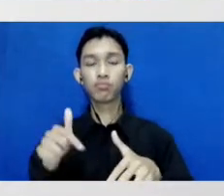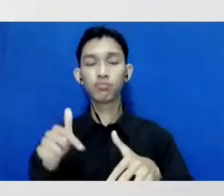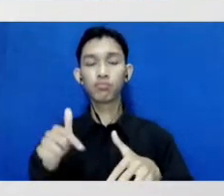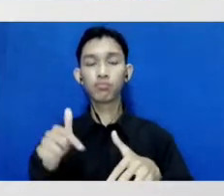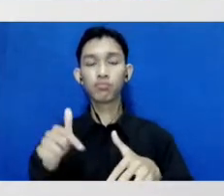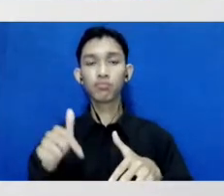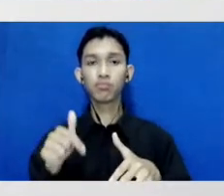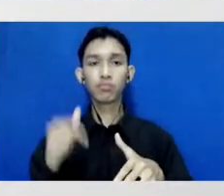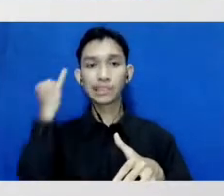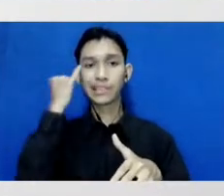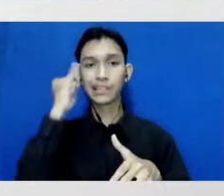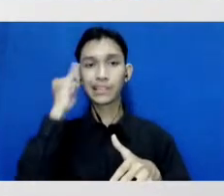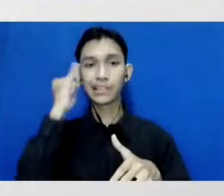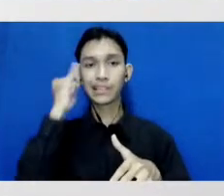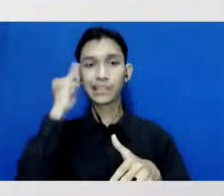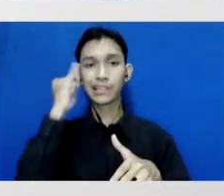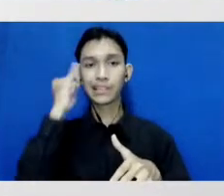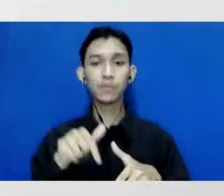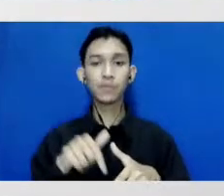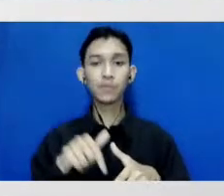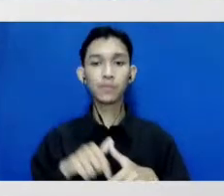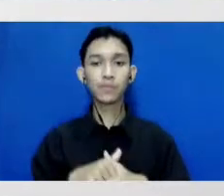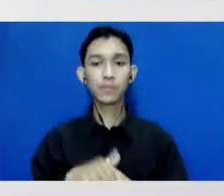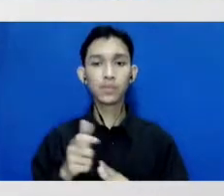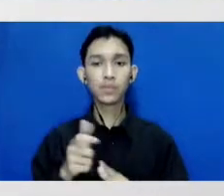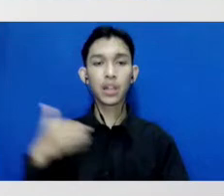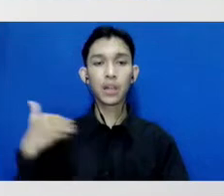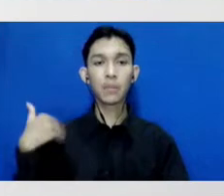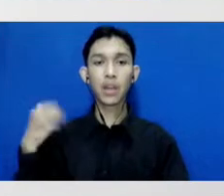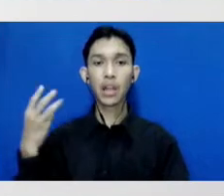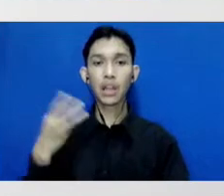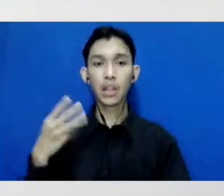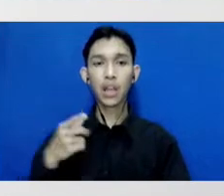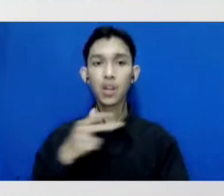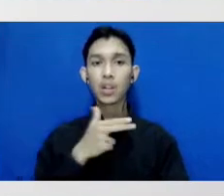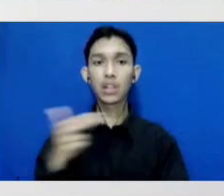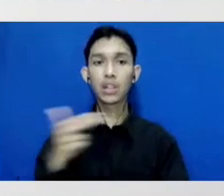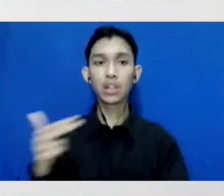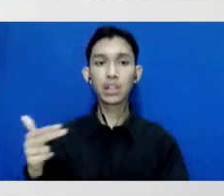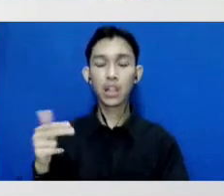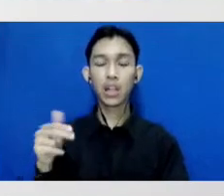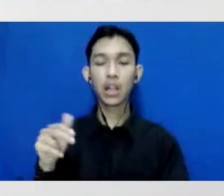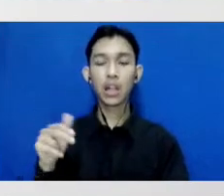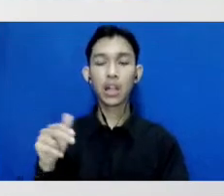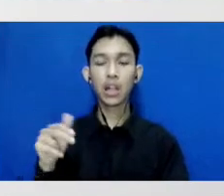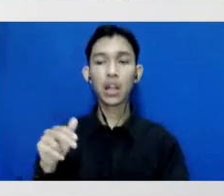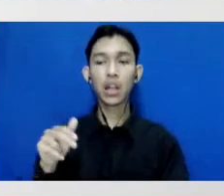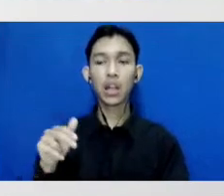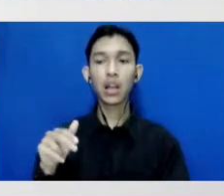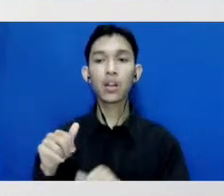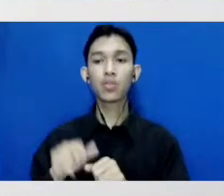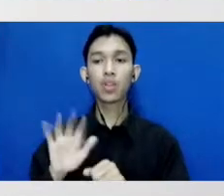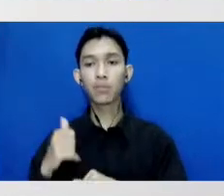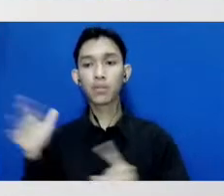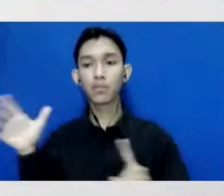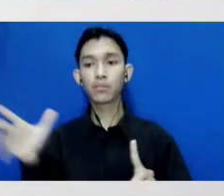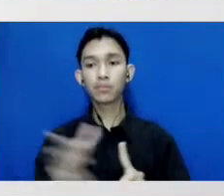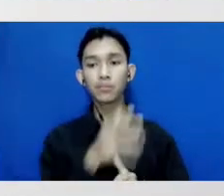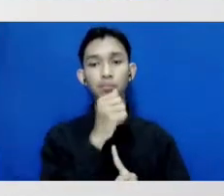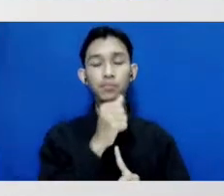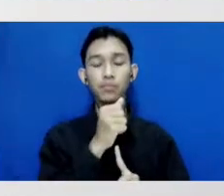termasuk juga dengan pihak ketiga, misalnya dengan Indonesia, sehingga pada akhirnya kita akan mencapai digital space yang